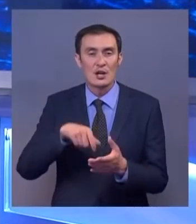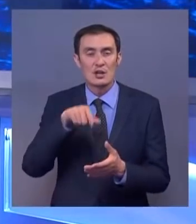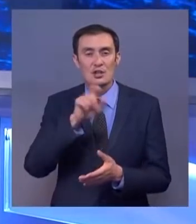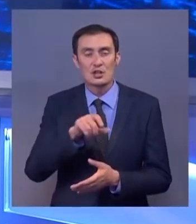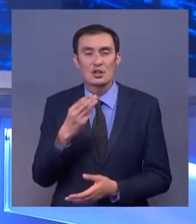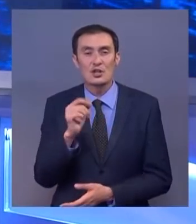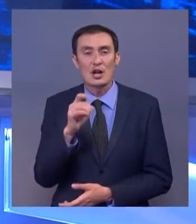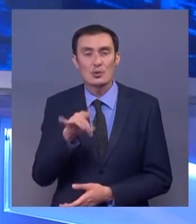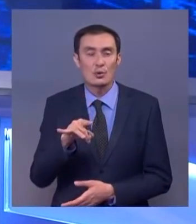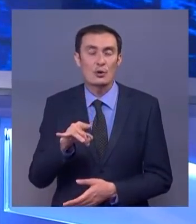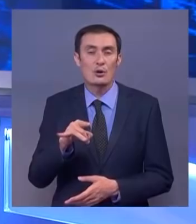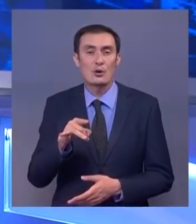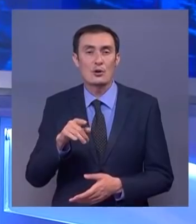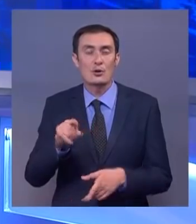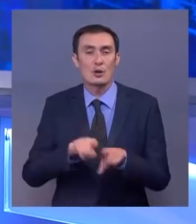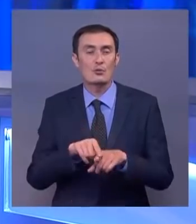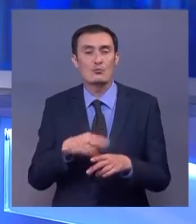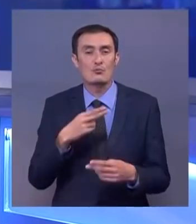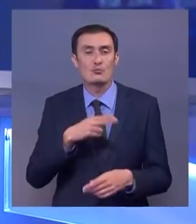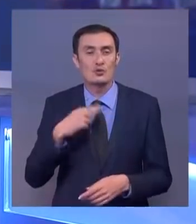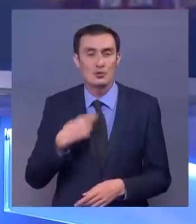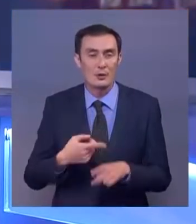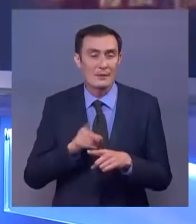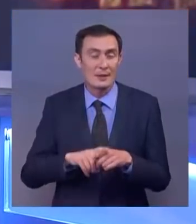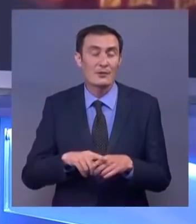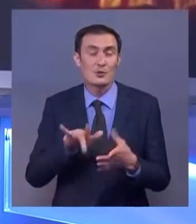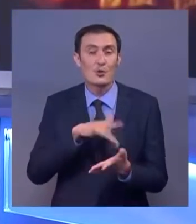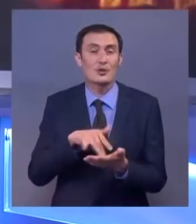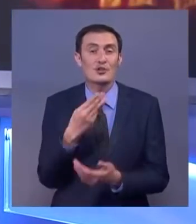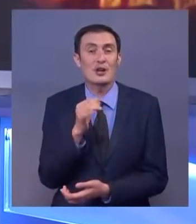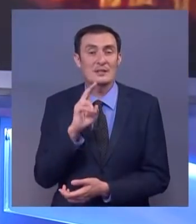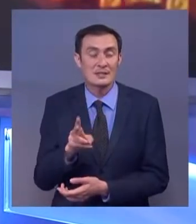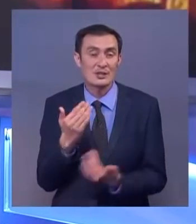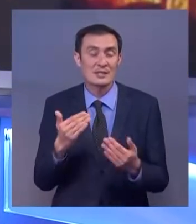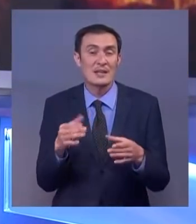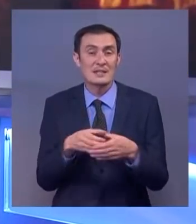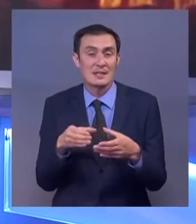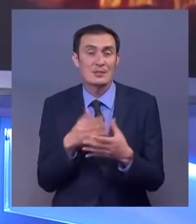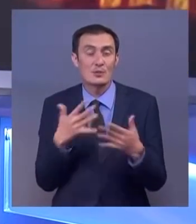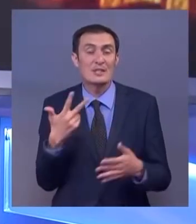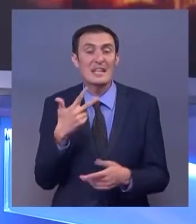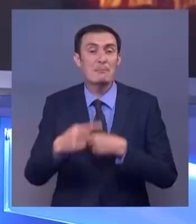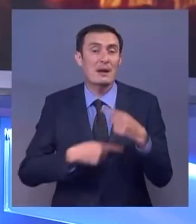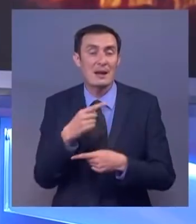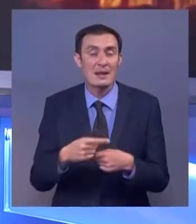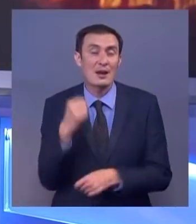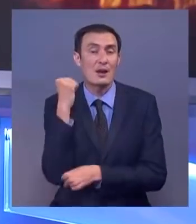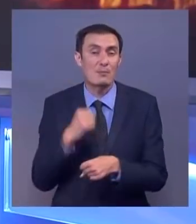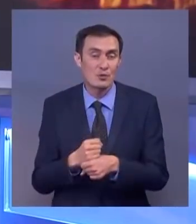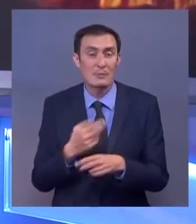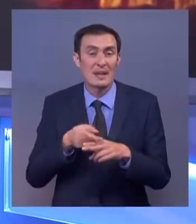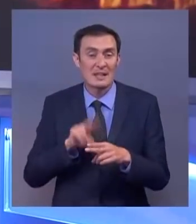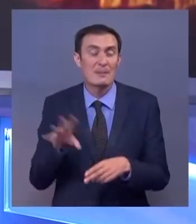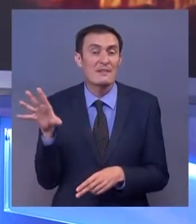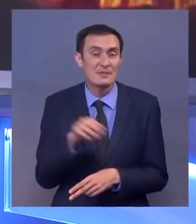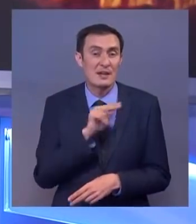Шахтеры-мушкетеры. Такое прозвище получила семья Мустафиных из горняцкого городка Шахтинск. Сейчас династия насчитывает уже 3 поколения горняков. При этом